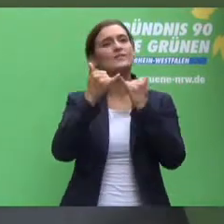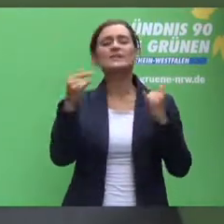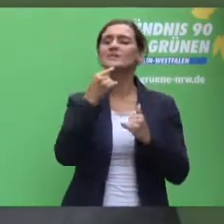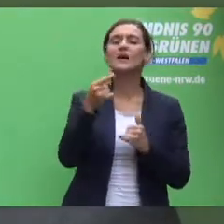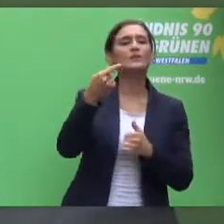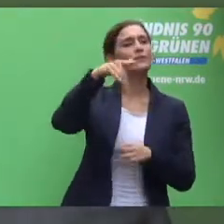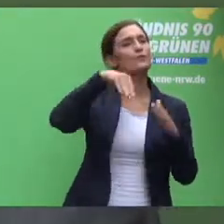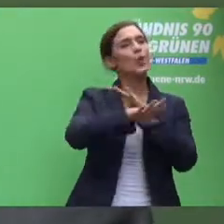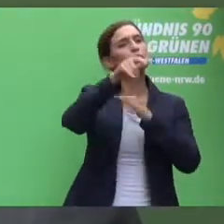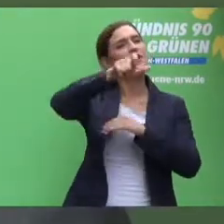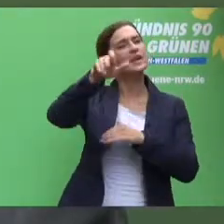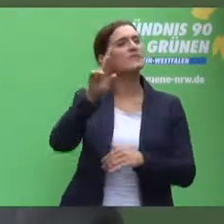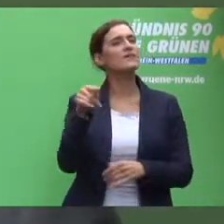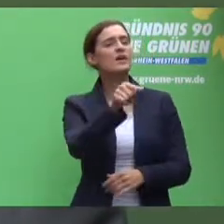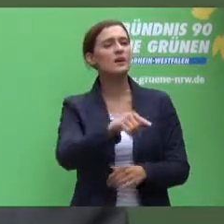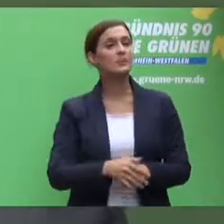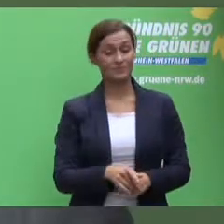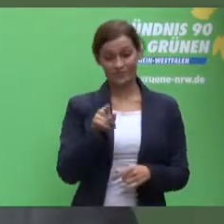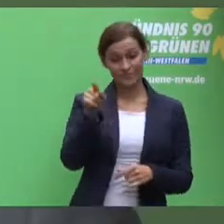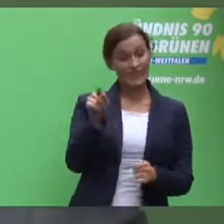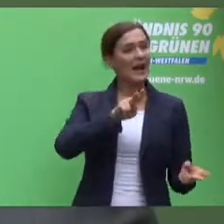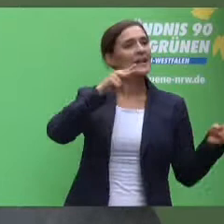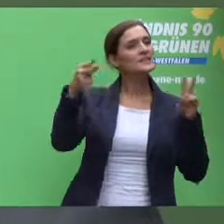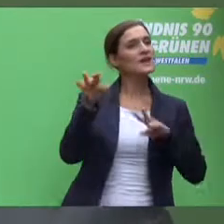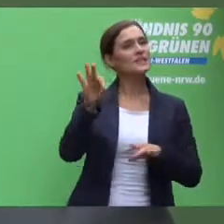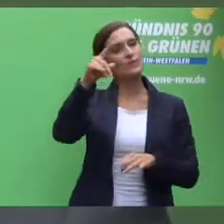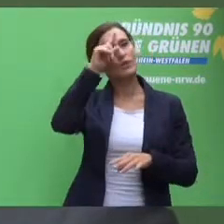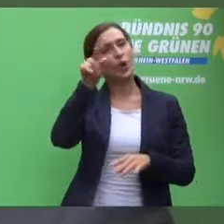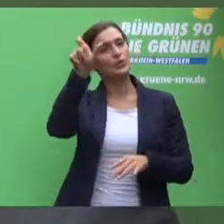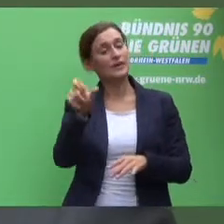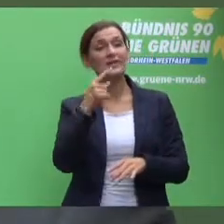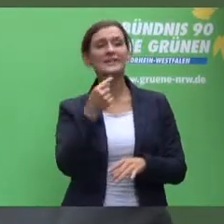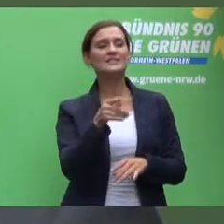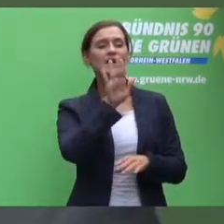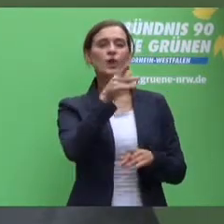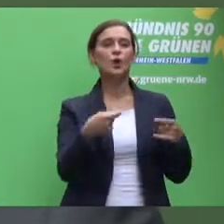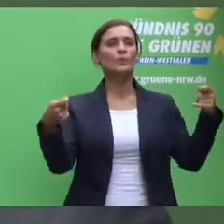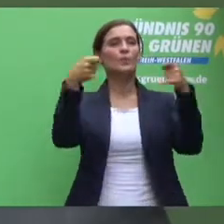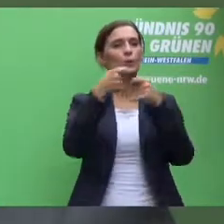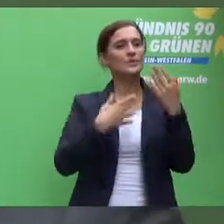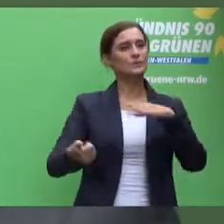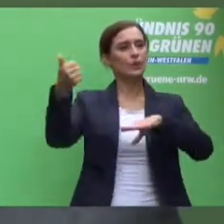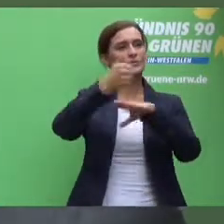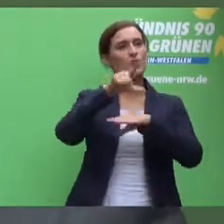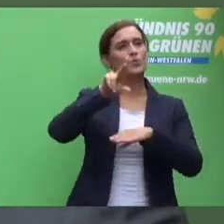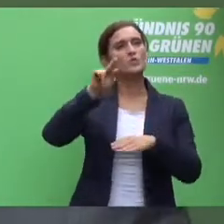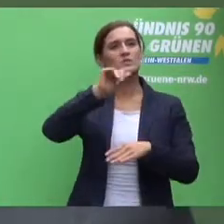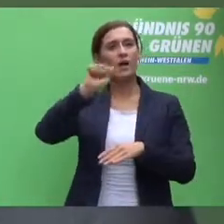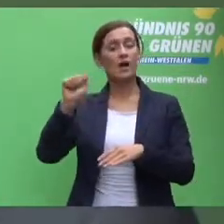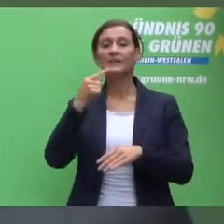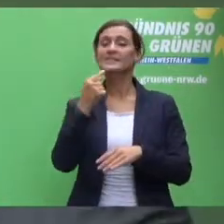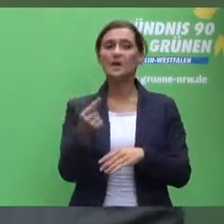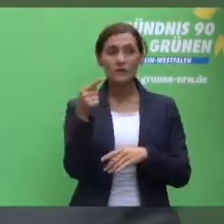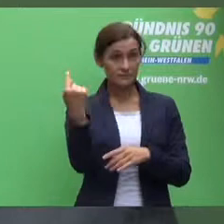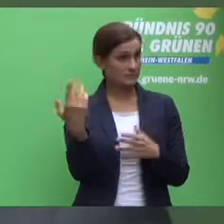spricht? Diese Alternative für Deutschland, Ihr Bundesvorsitzender Lucke, stellt sich hin und